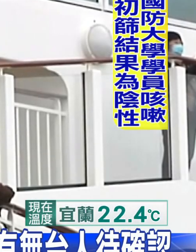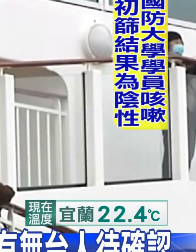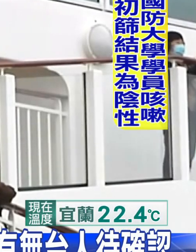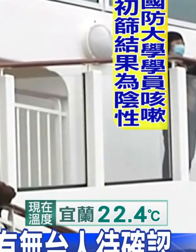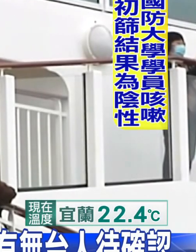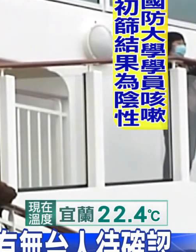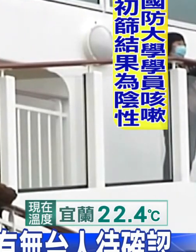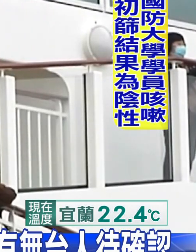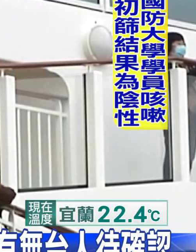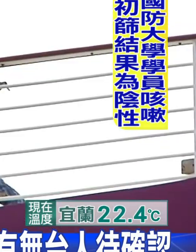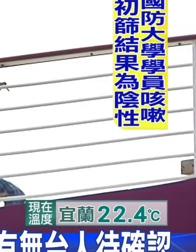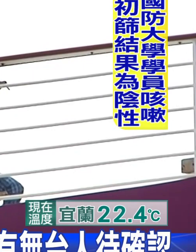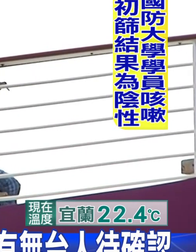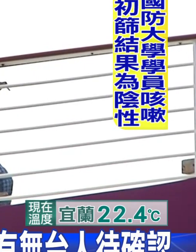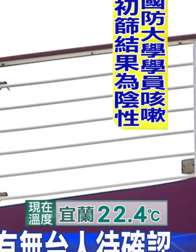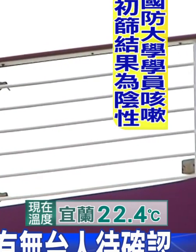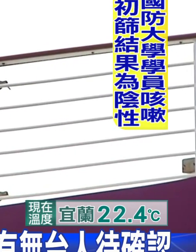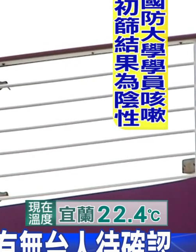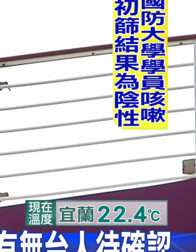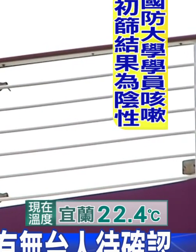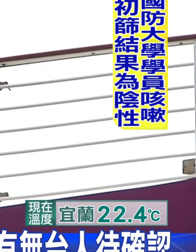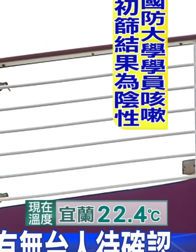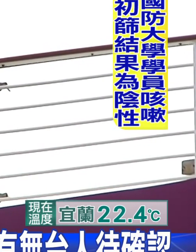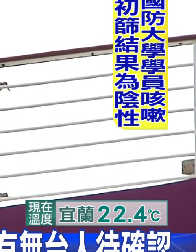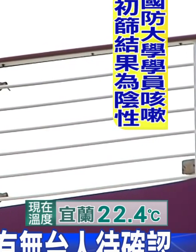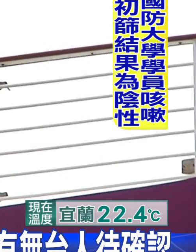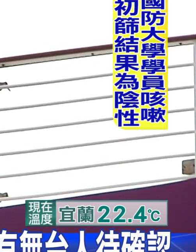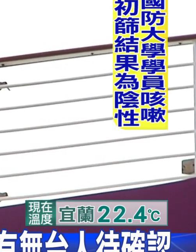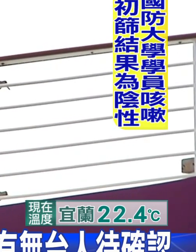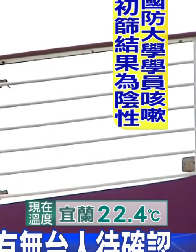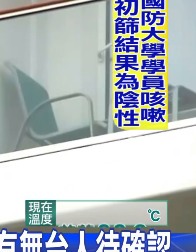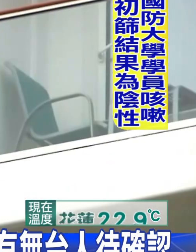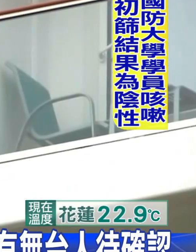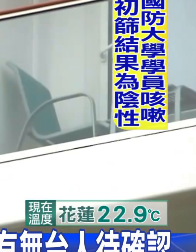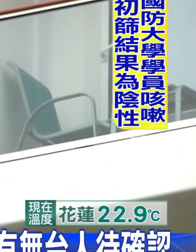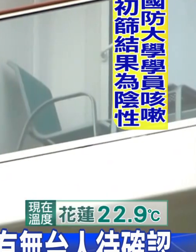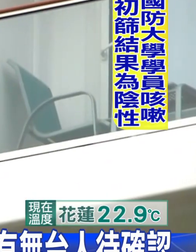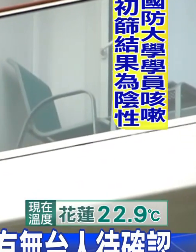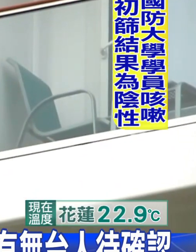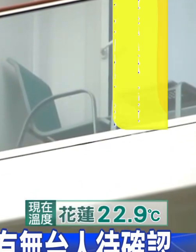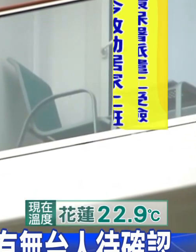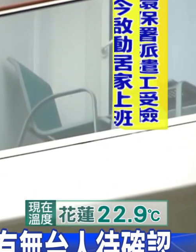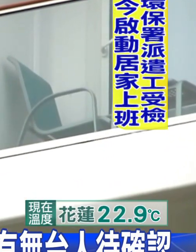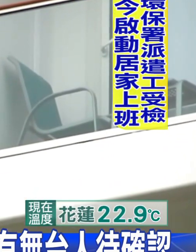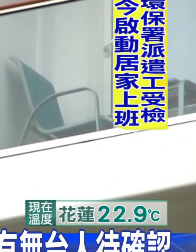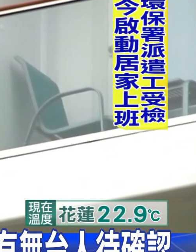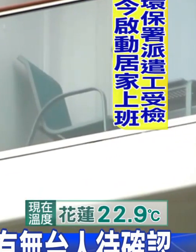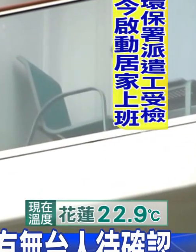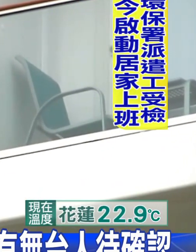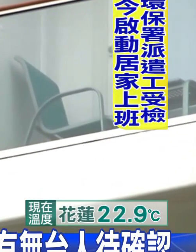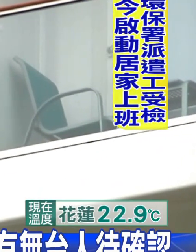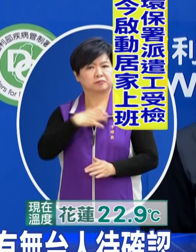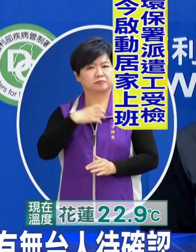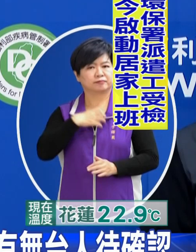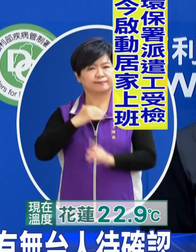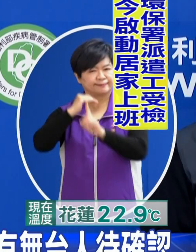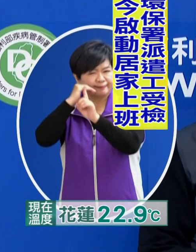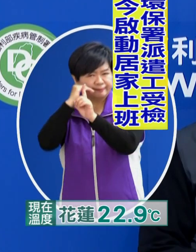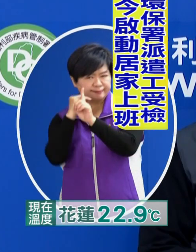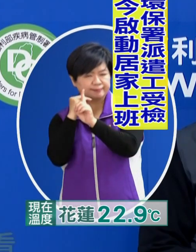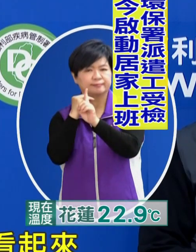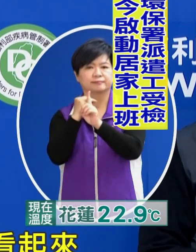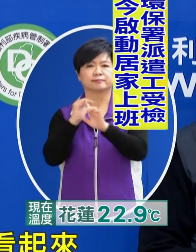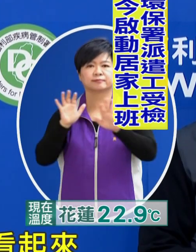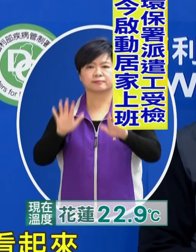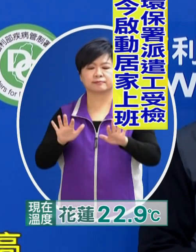到，美国周围海面还有40几艘邮轮，13多万人正等着靠岸，有没有台籍旅客正在确认中。 从这里